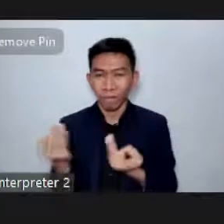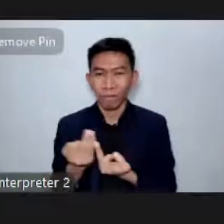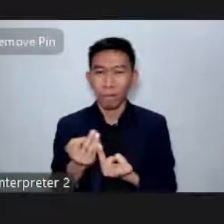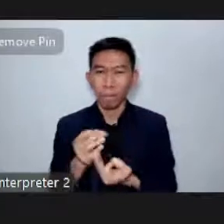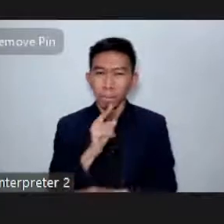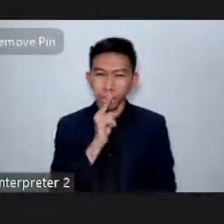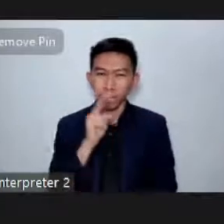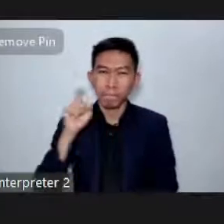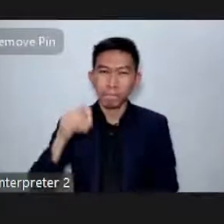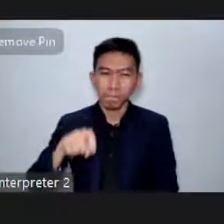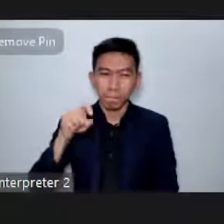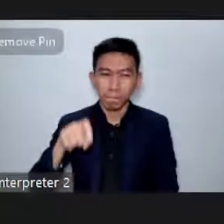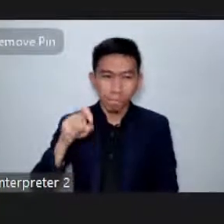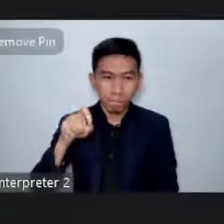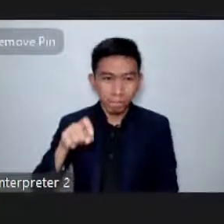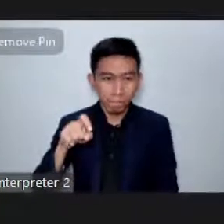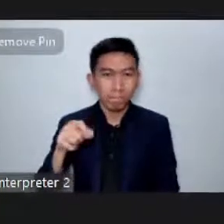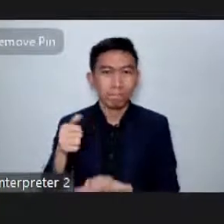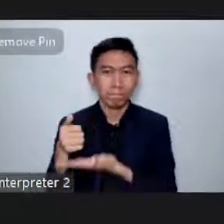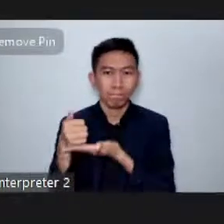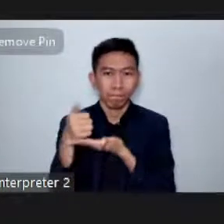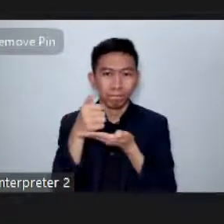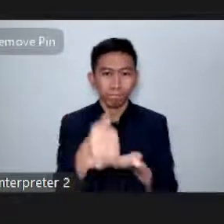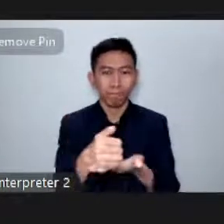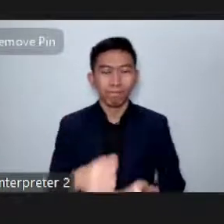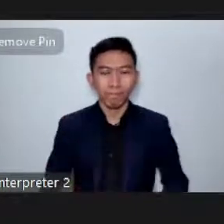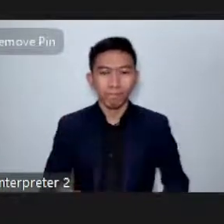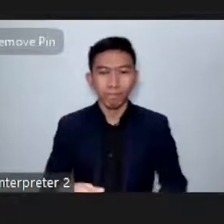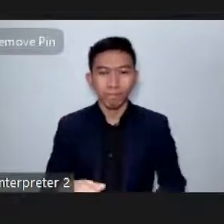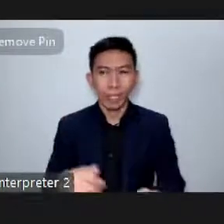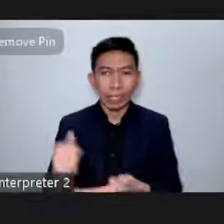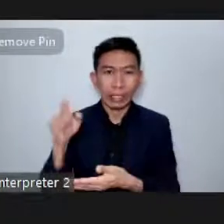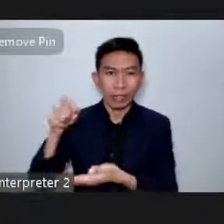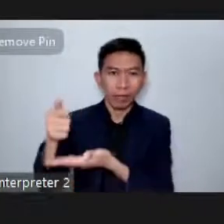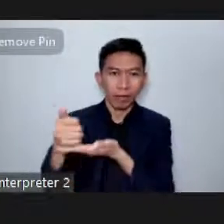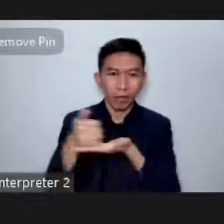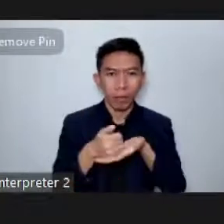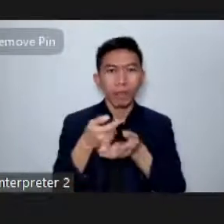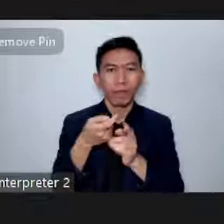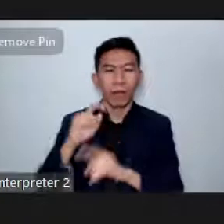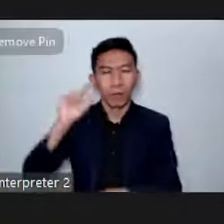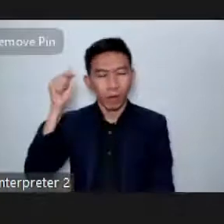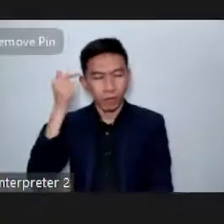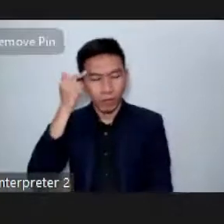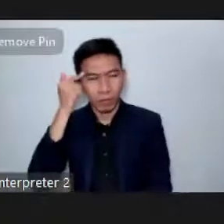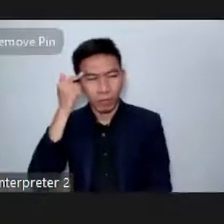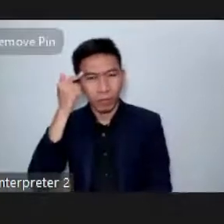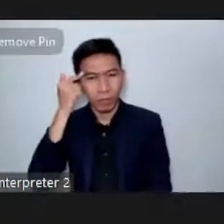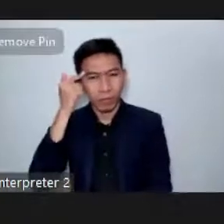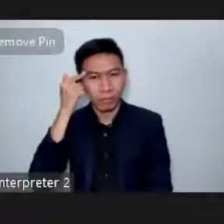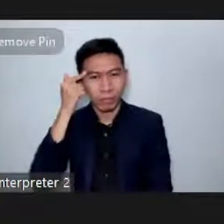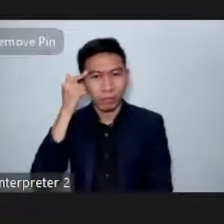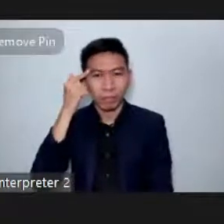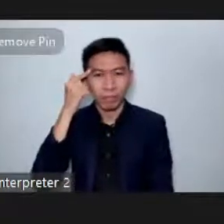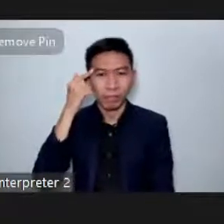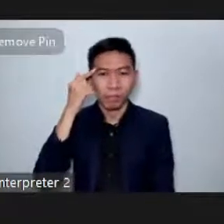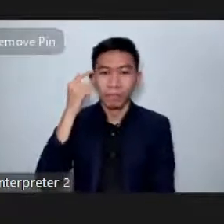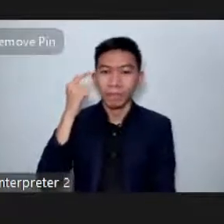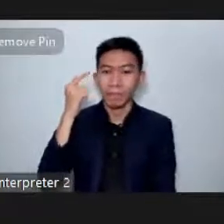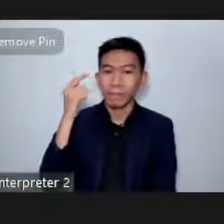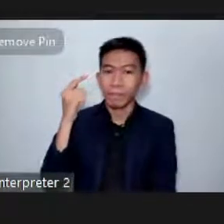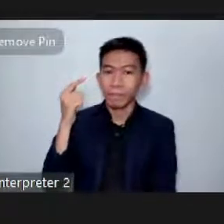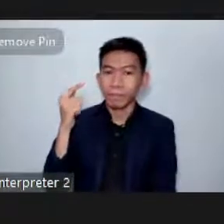talagang kailangan namin humingi ng tulong sa ating pamahalaan. Kumbaga may ano